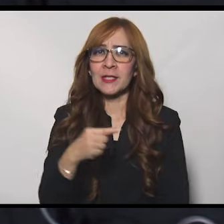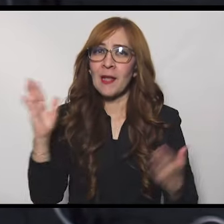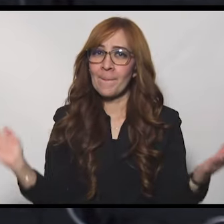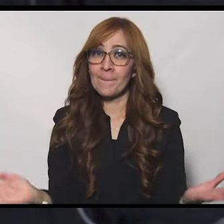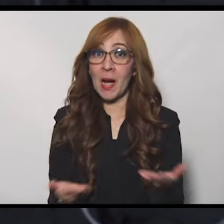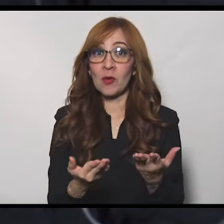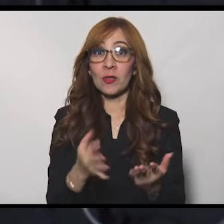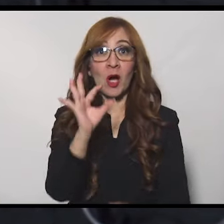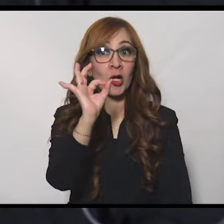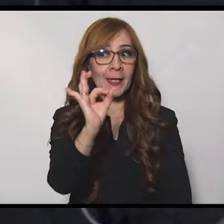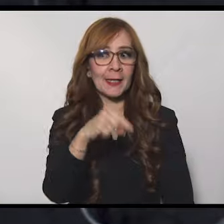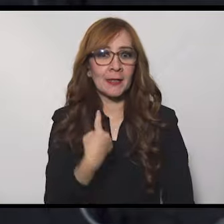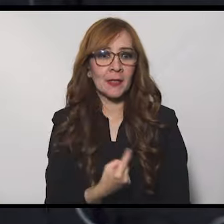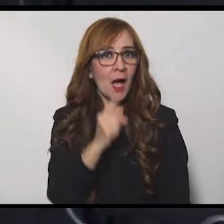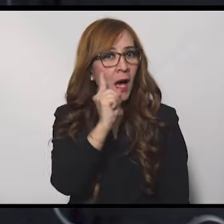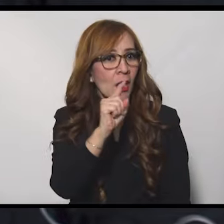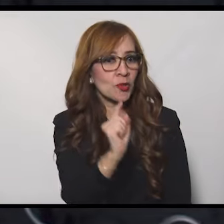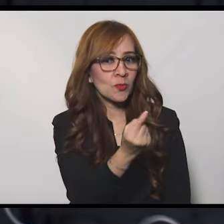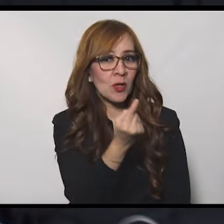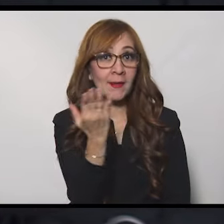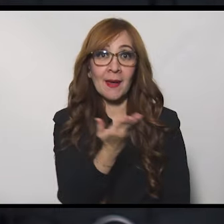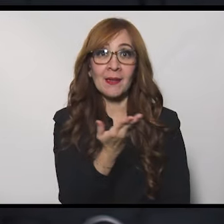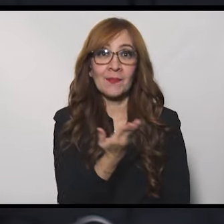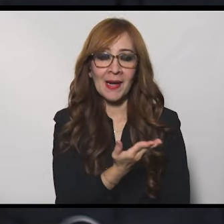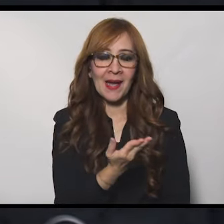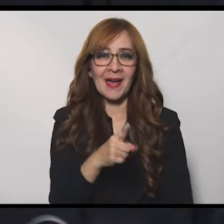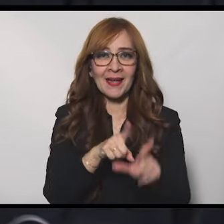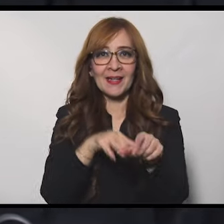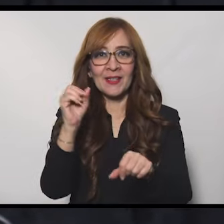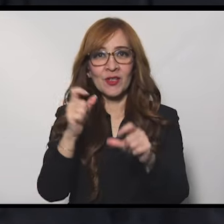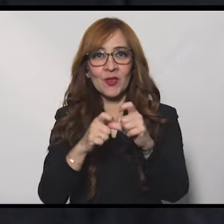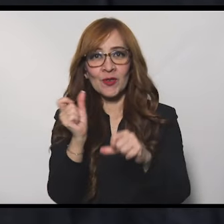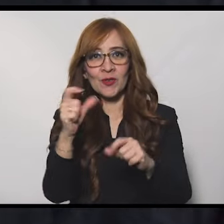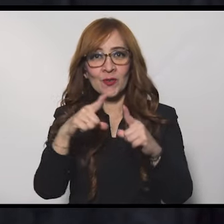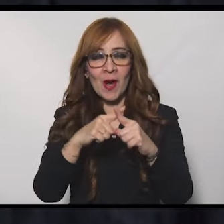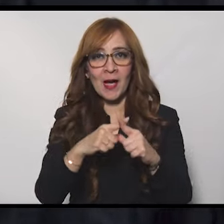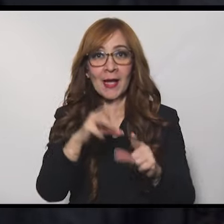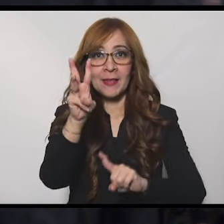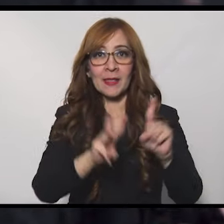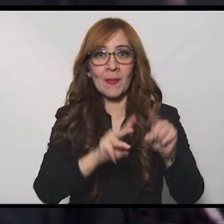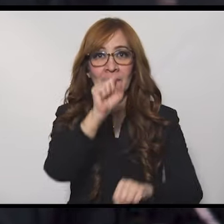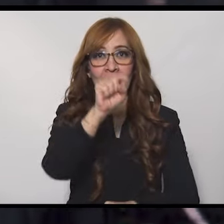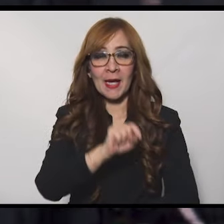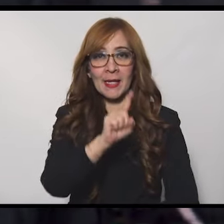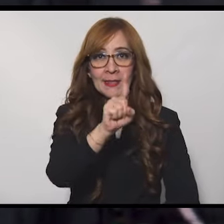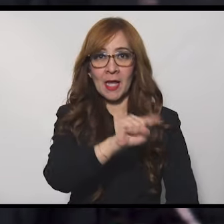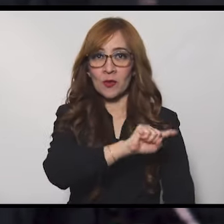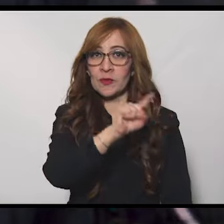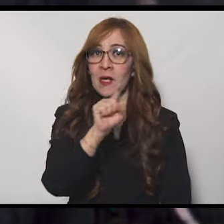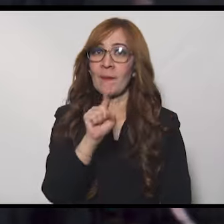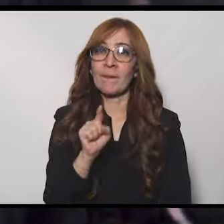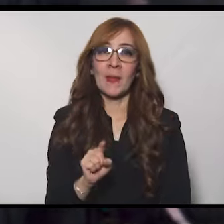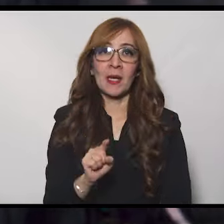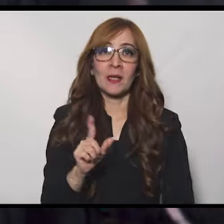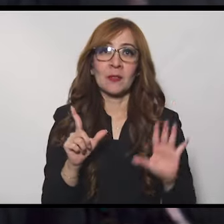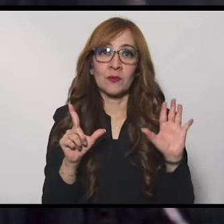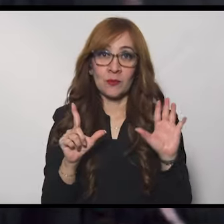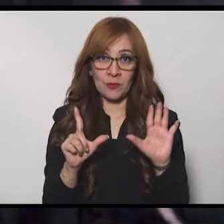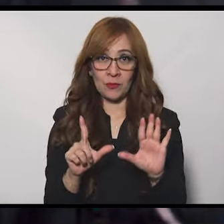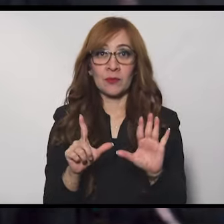akan mulai dari mana. Kita kembali lagi di Yosua 13 ayat 1 sampai dengan